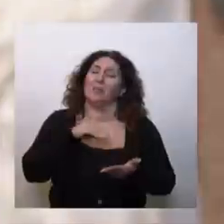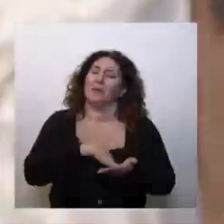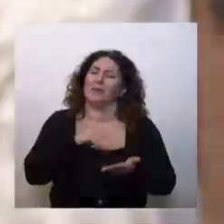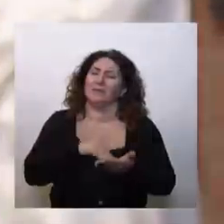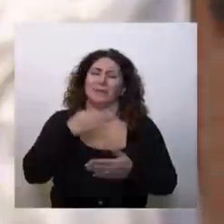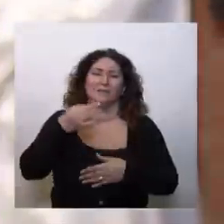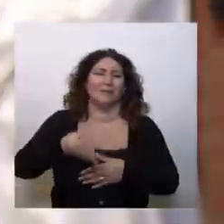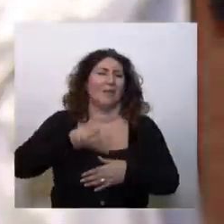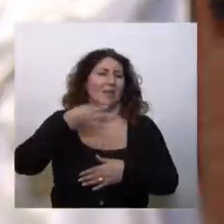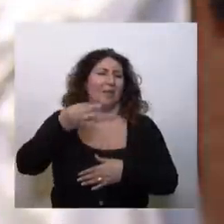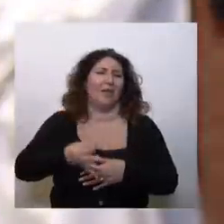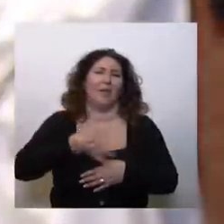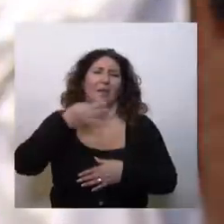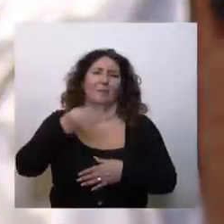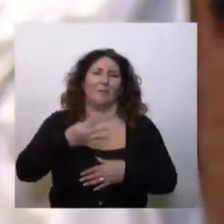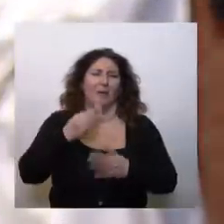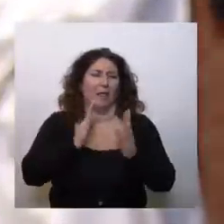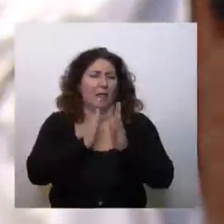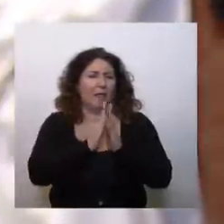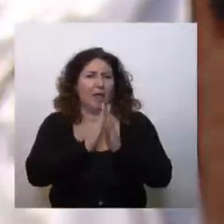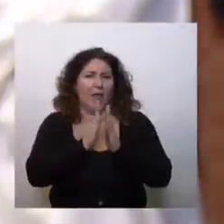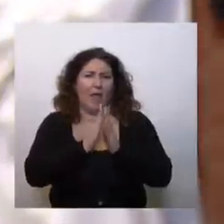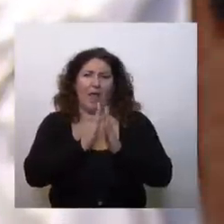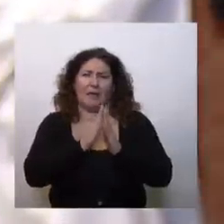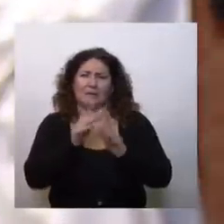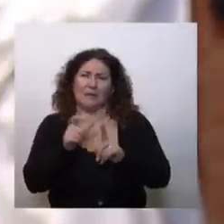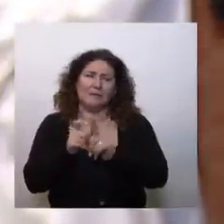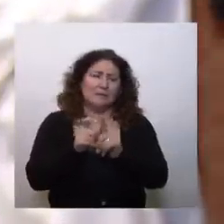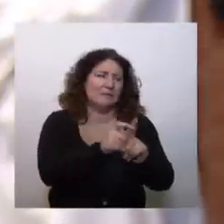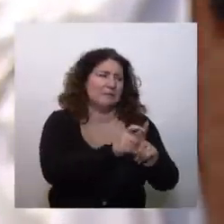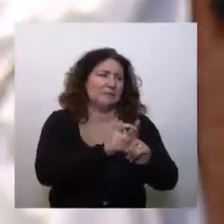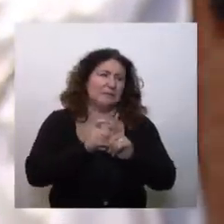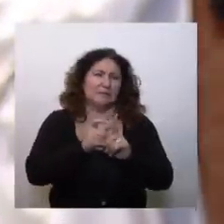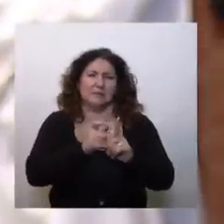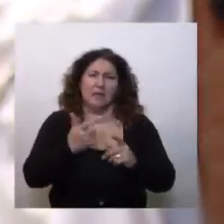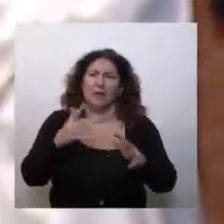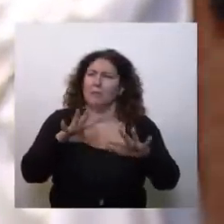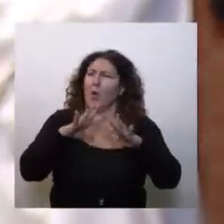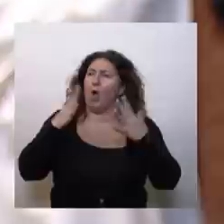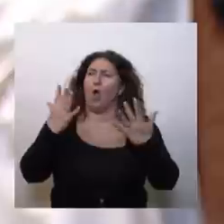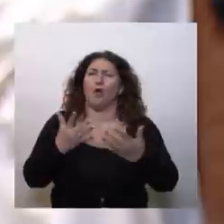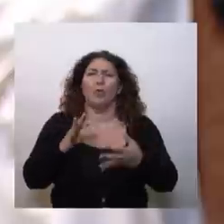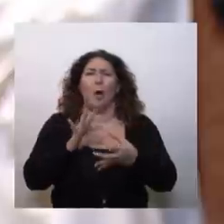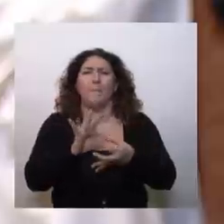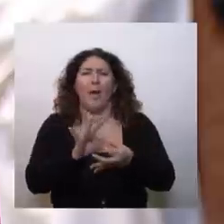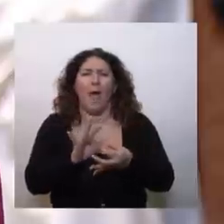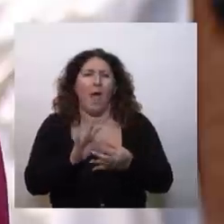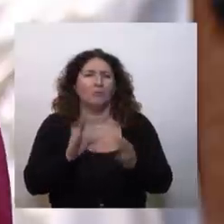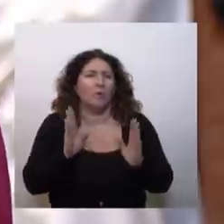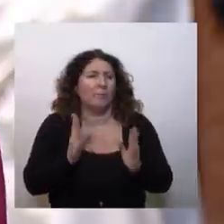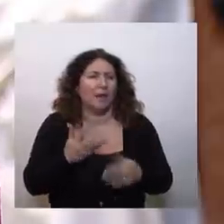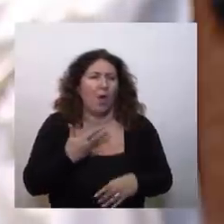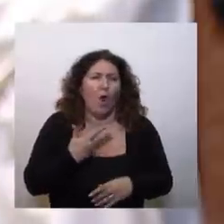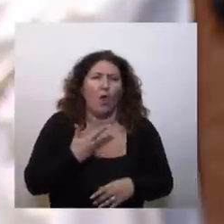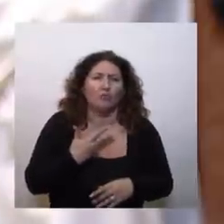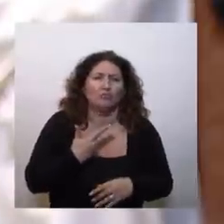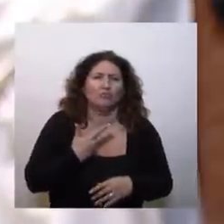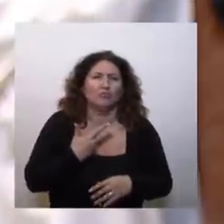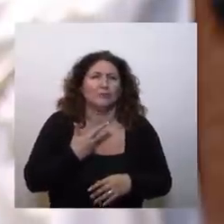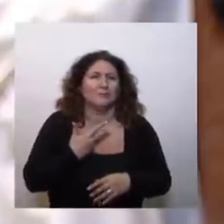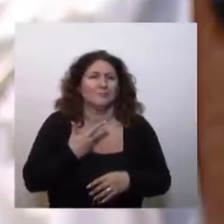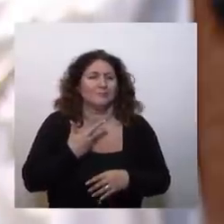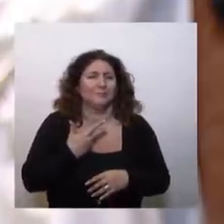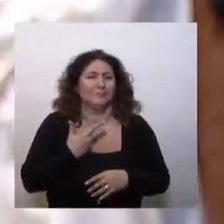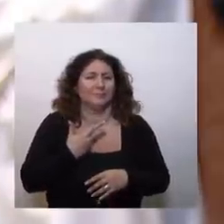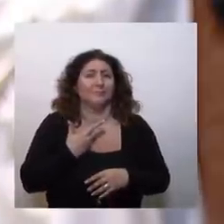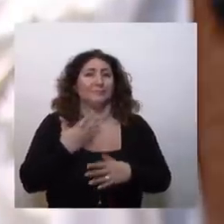nella persecuzione, quando nel mondo è in pericolo la pace. Ella è presente perché è la